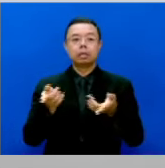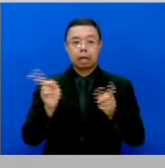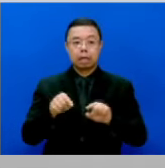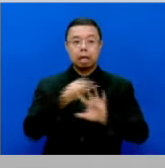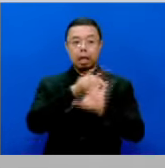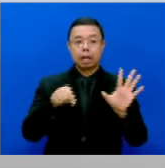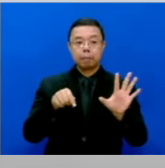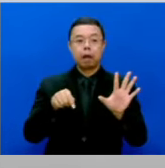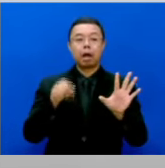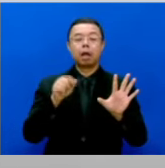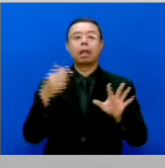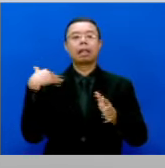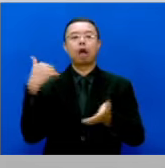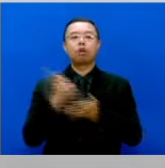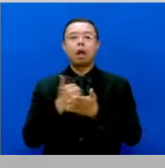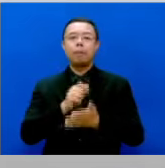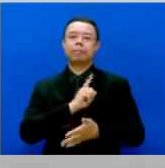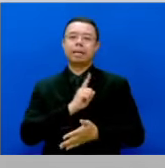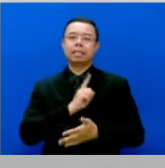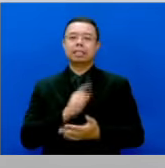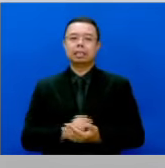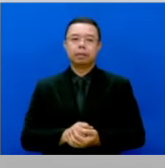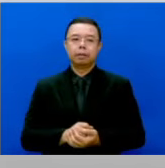tersebut merupakan tanggung jawab